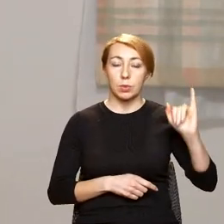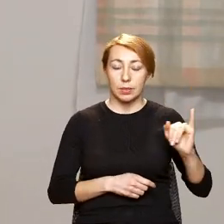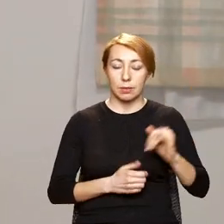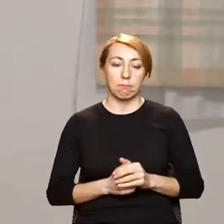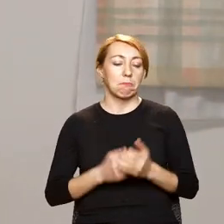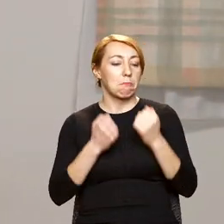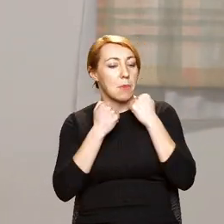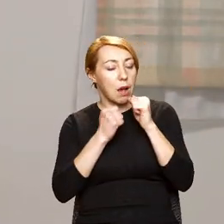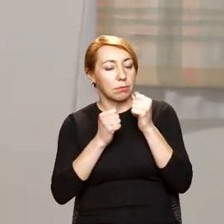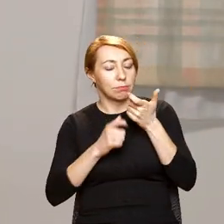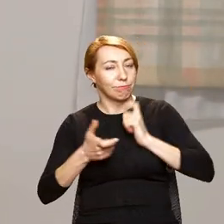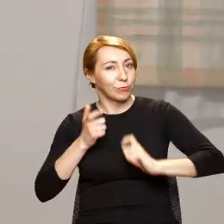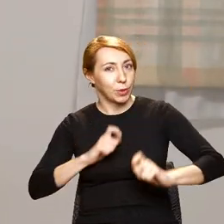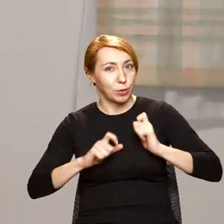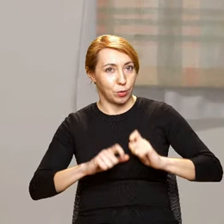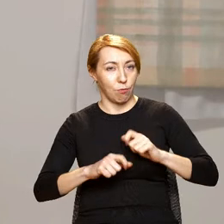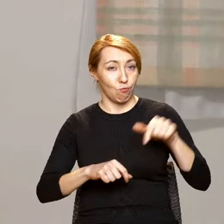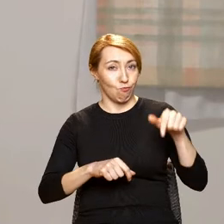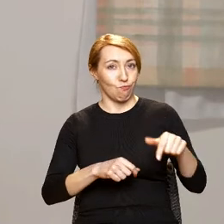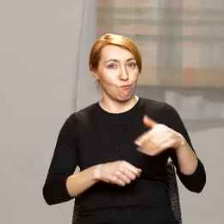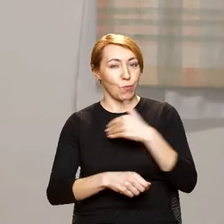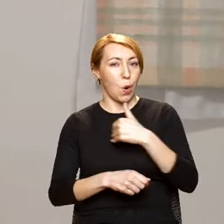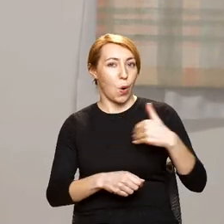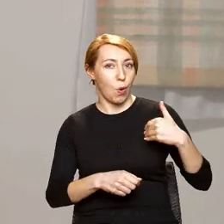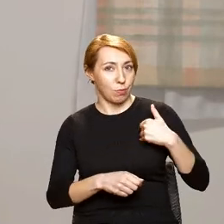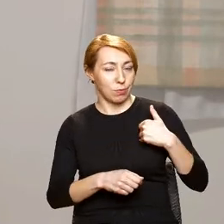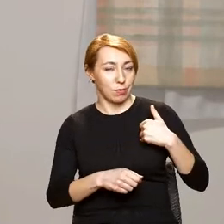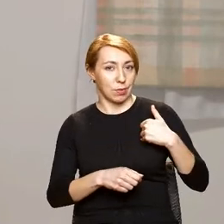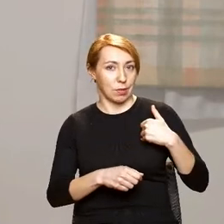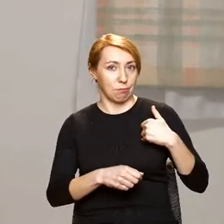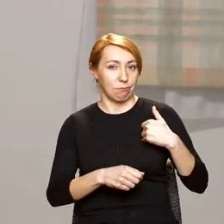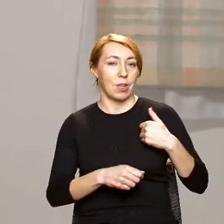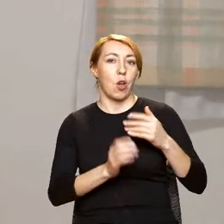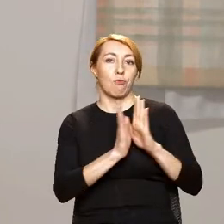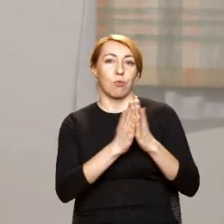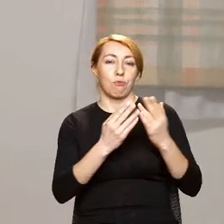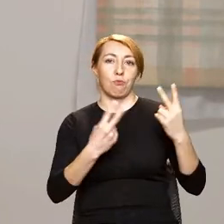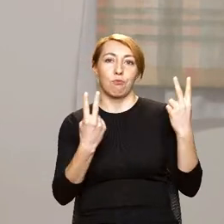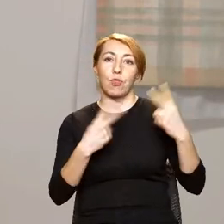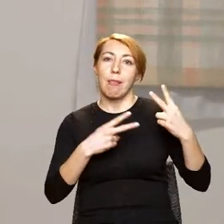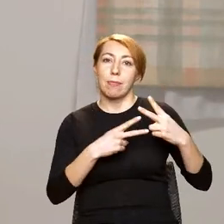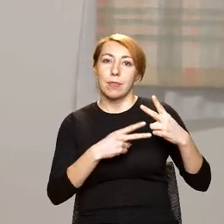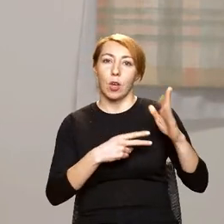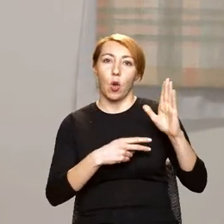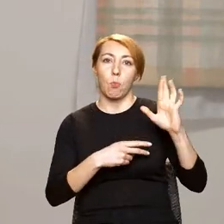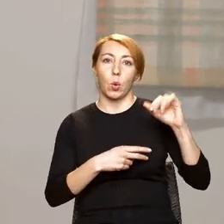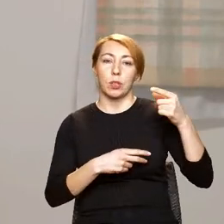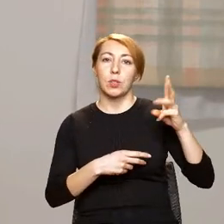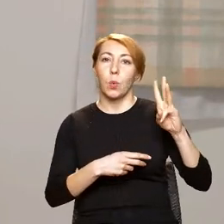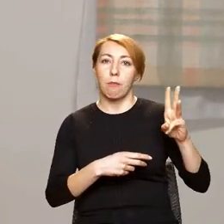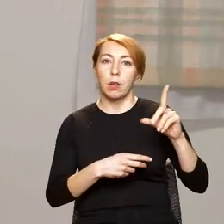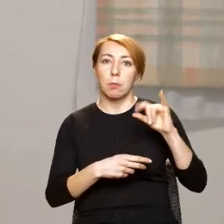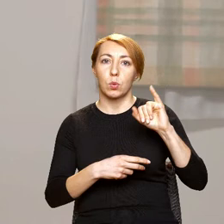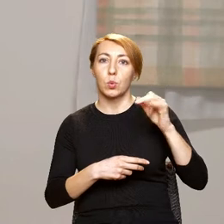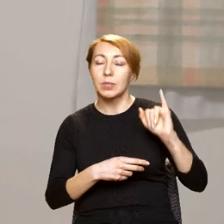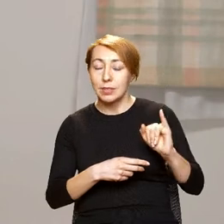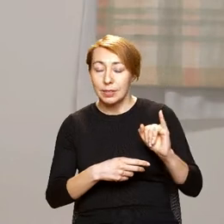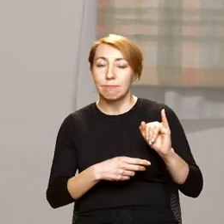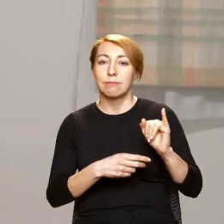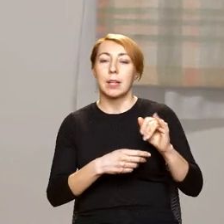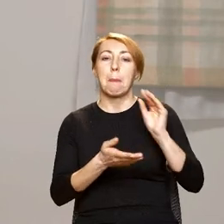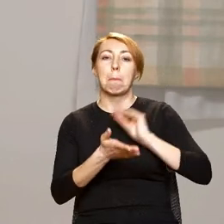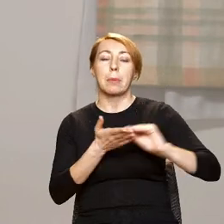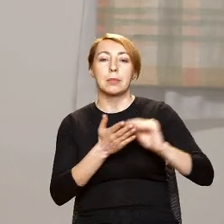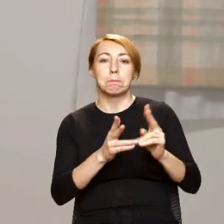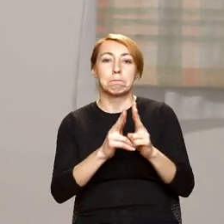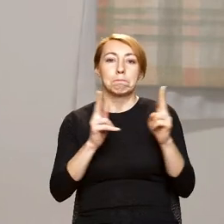Bardzo cieszę się z wydania w Polsce dziennika Bronisława Piłsudskiego, pisanego przez niego